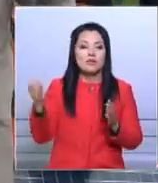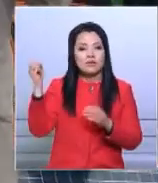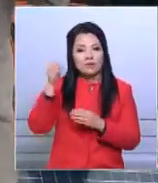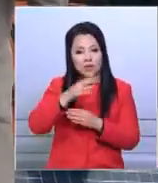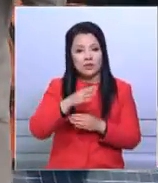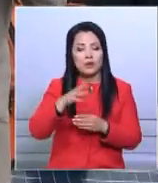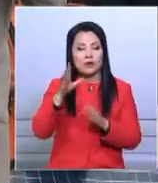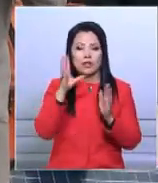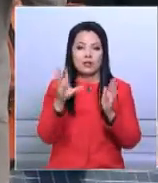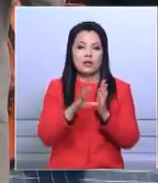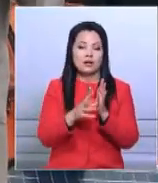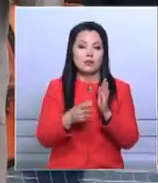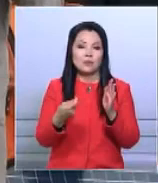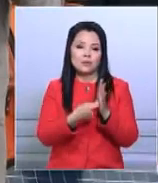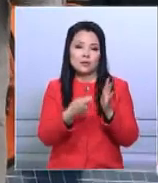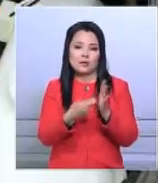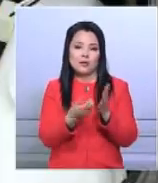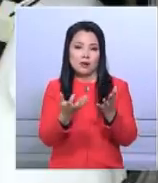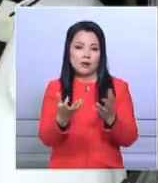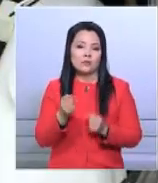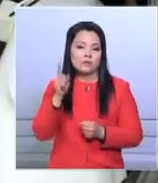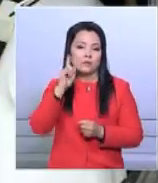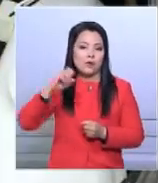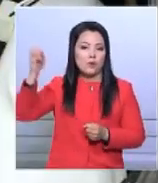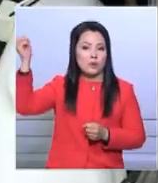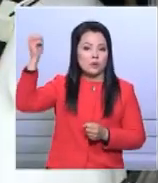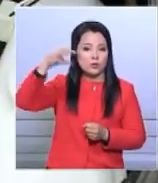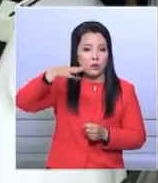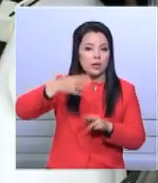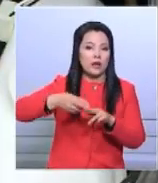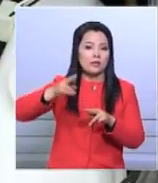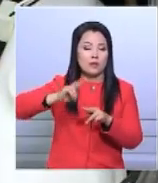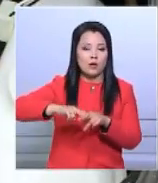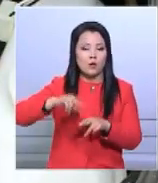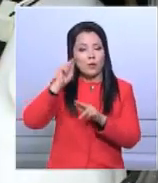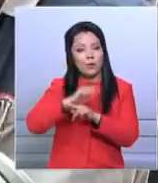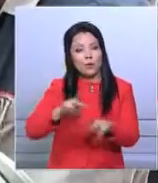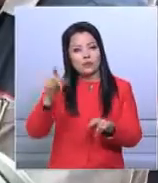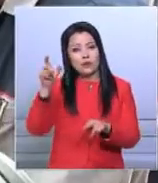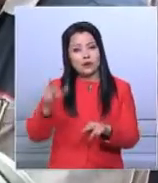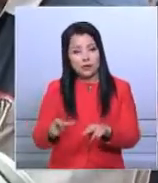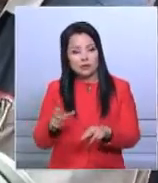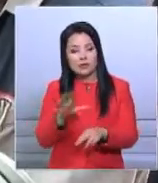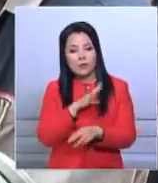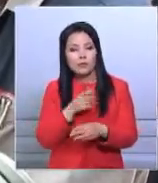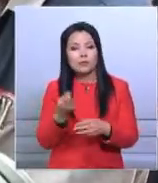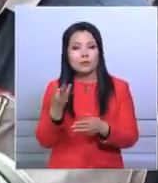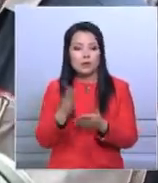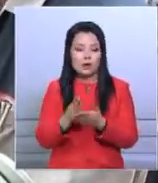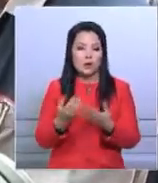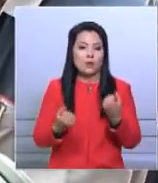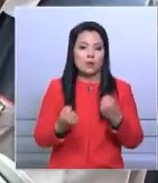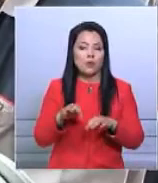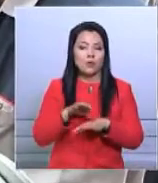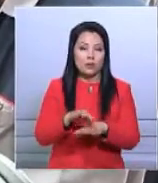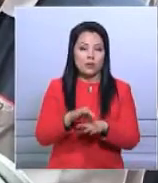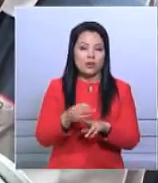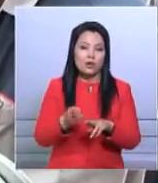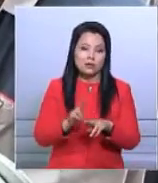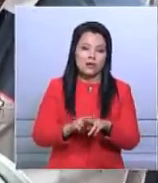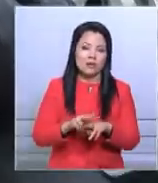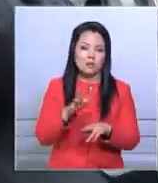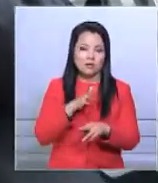yemedi, künden zaret aladı. Оқытушы бұған дейінде бірнеше көлік құрастырған екен. Алдыңғыларында жіберген қателігімді